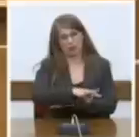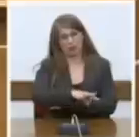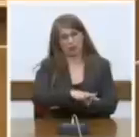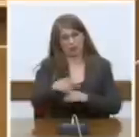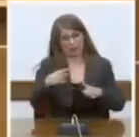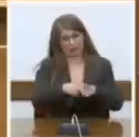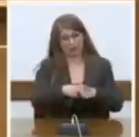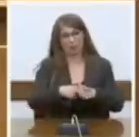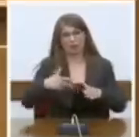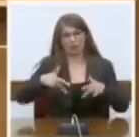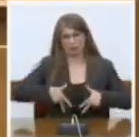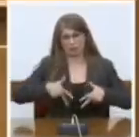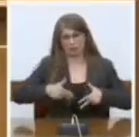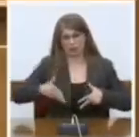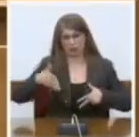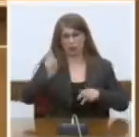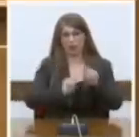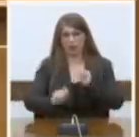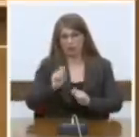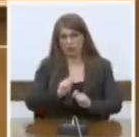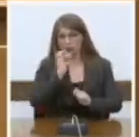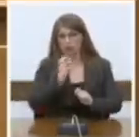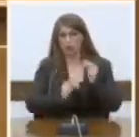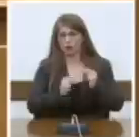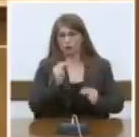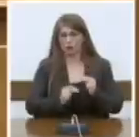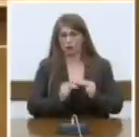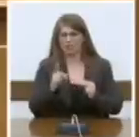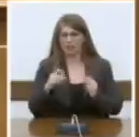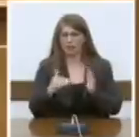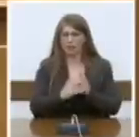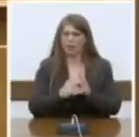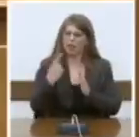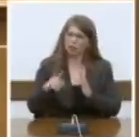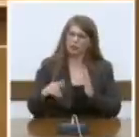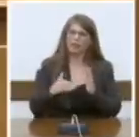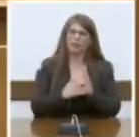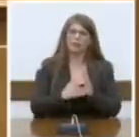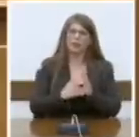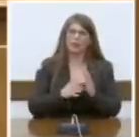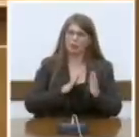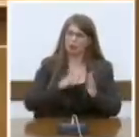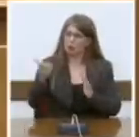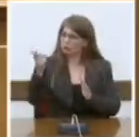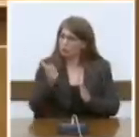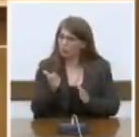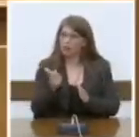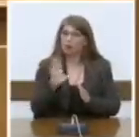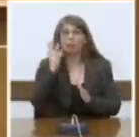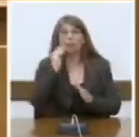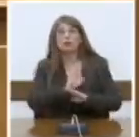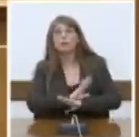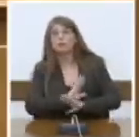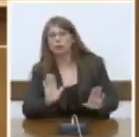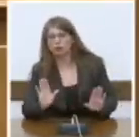τράπεζες της κυβέρνησης Μητσοτάκη έχει δημιουργήσει σοβαρό πρόβλημα σε δεκάδες χιλιάδες, αν όχι εκατοντάδες χιλιάδες δανειολήπτες. Δεν μπορεί να μην ακούσουμε κάτι.